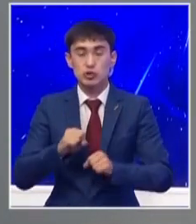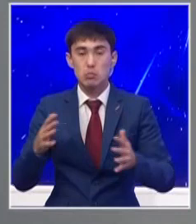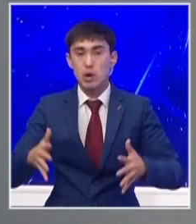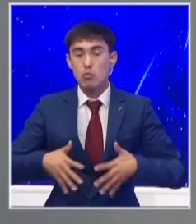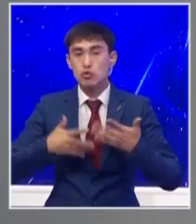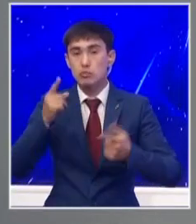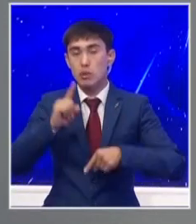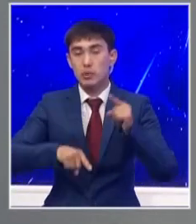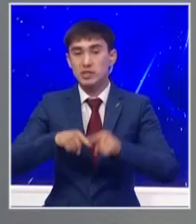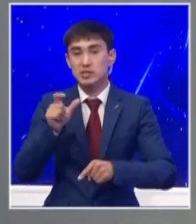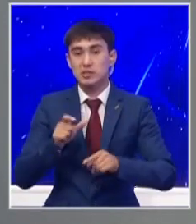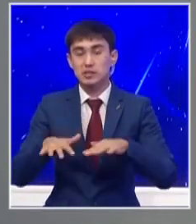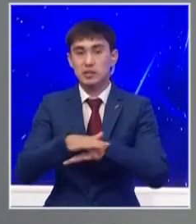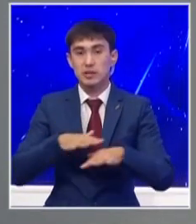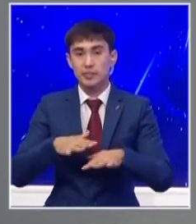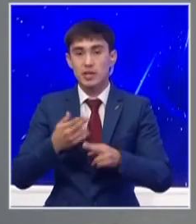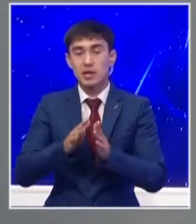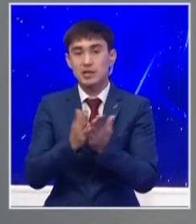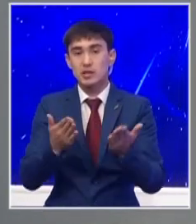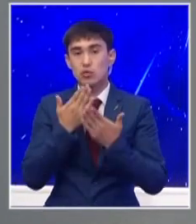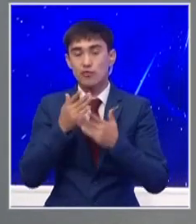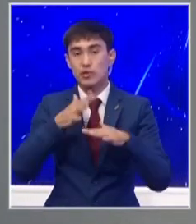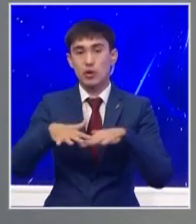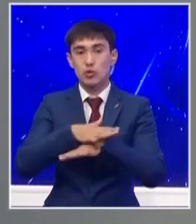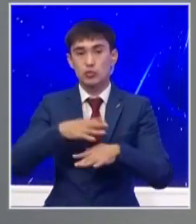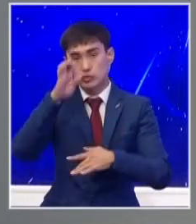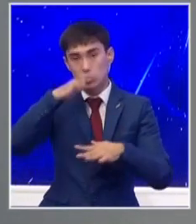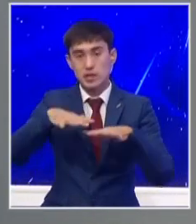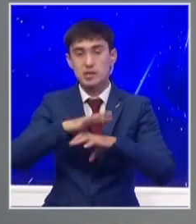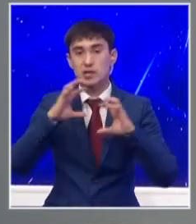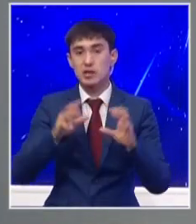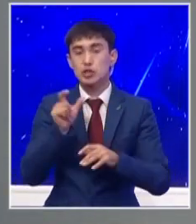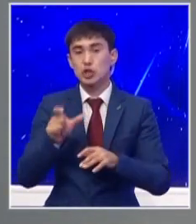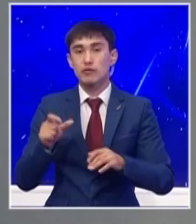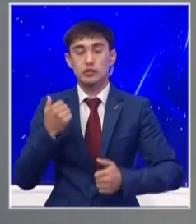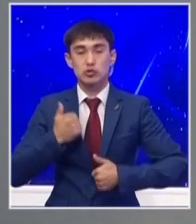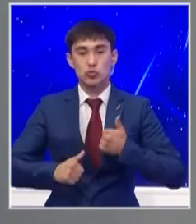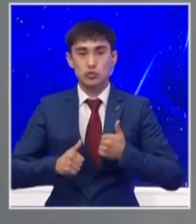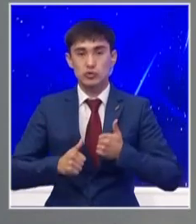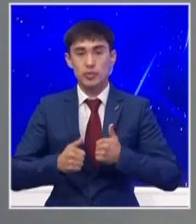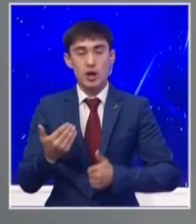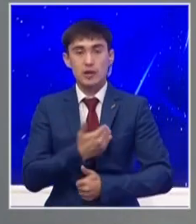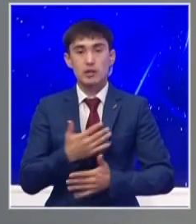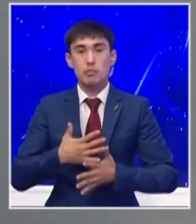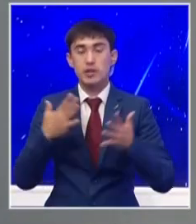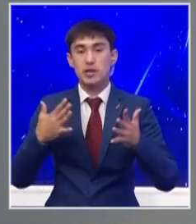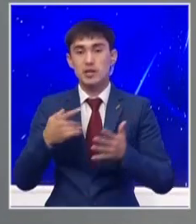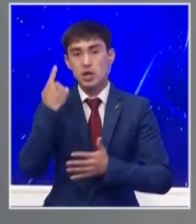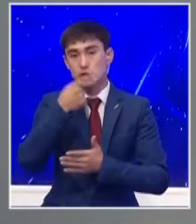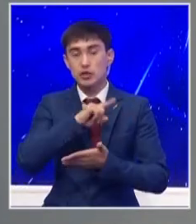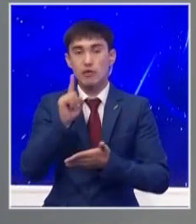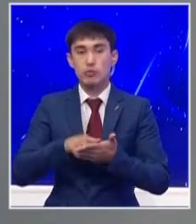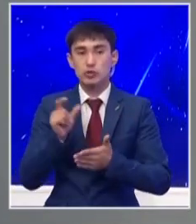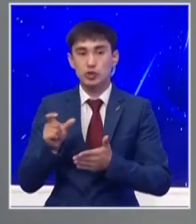пробудить патриотизм соотечественников. Это книга о любви к народу, стране, сохранении человеческого достоинства. Я хотел поднять в ней вечные